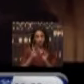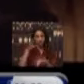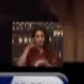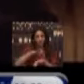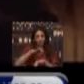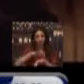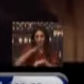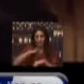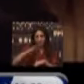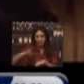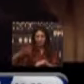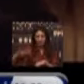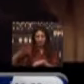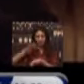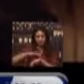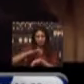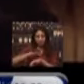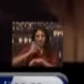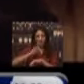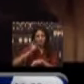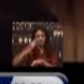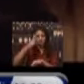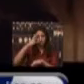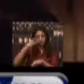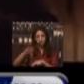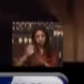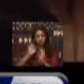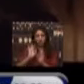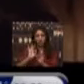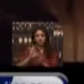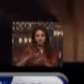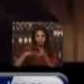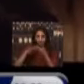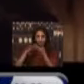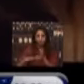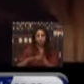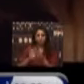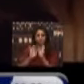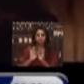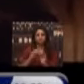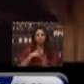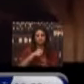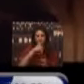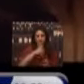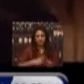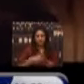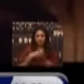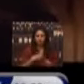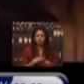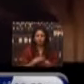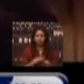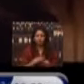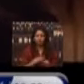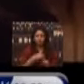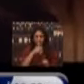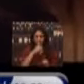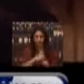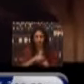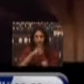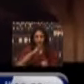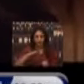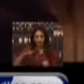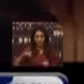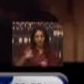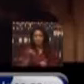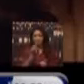المرضى، يعني ده حاجه بتحز في قلبي جدا جدا جدا، ان هم